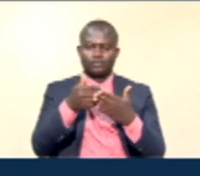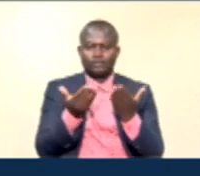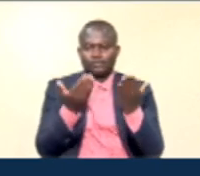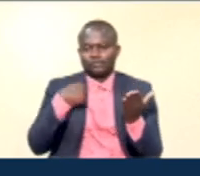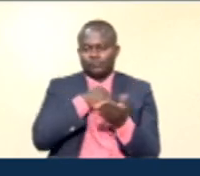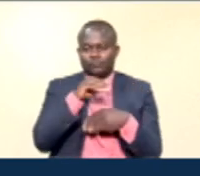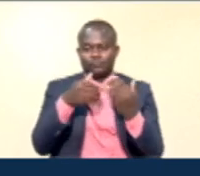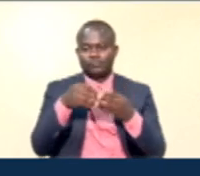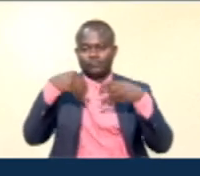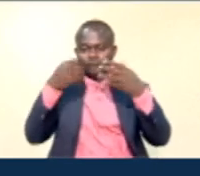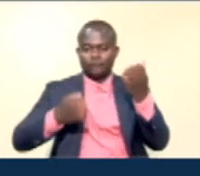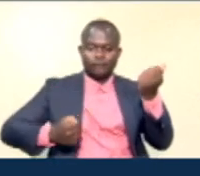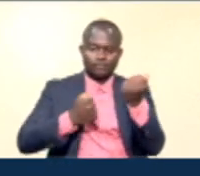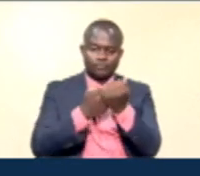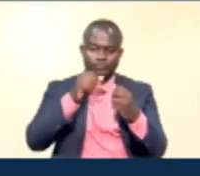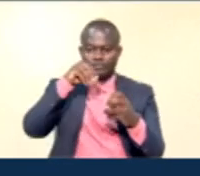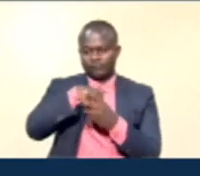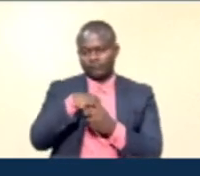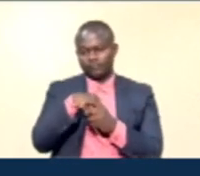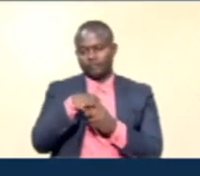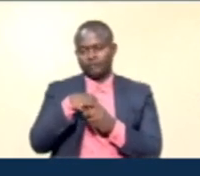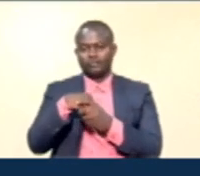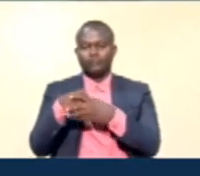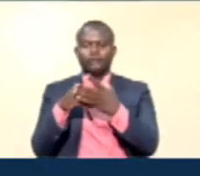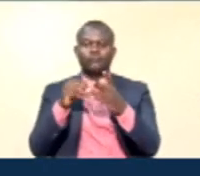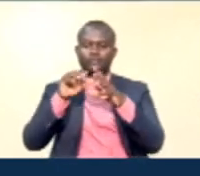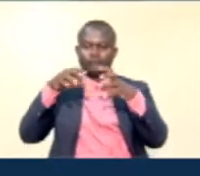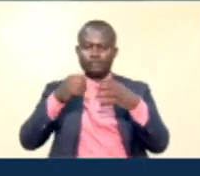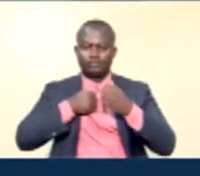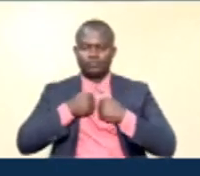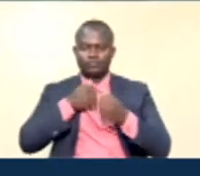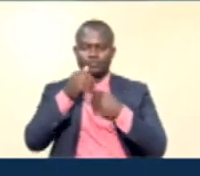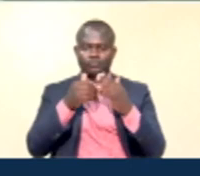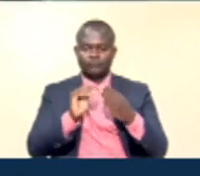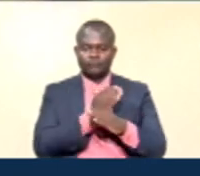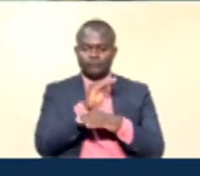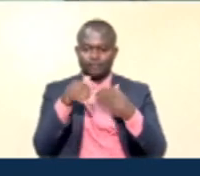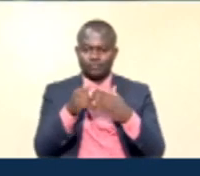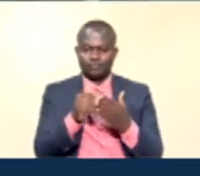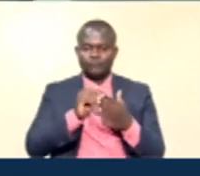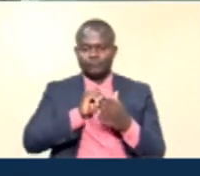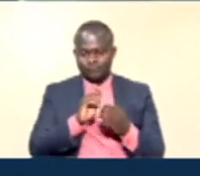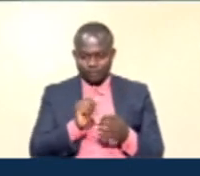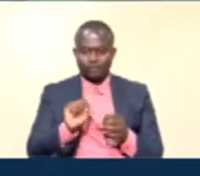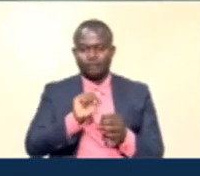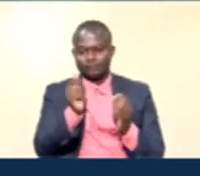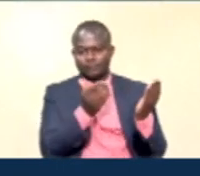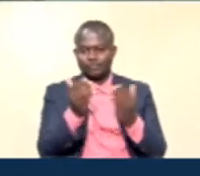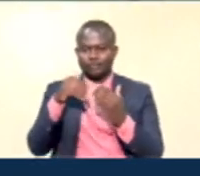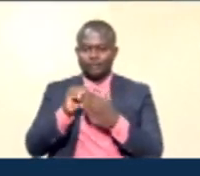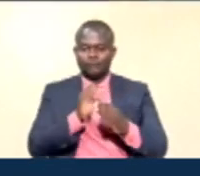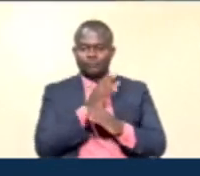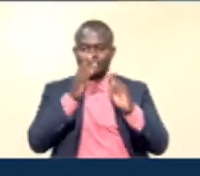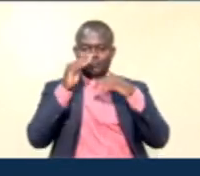gishobora gutanga support muri societe nyarwanda nyuma yo gutunganya ibijyanye n'injyana afite icyumba yakiriramo